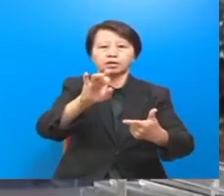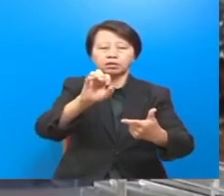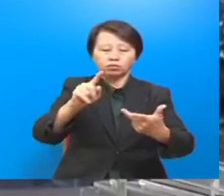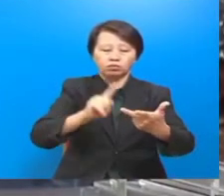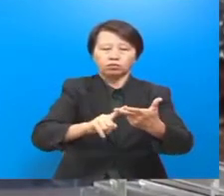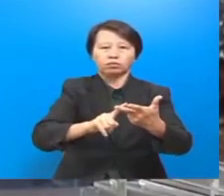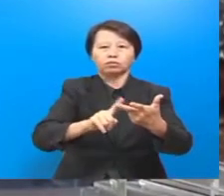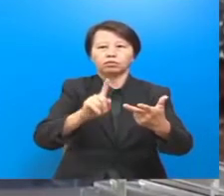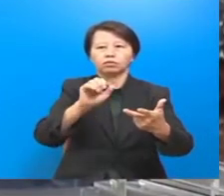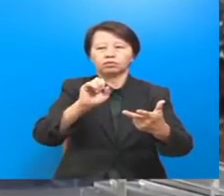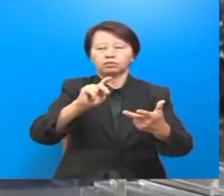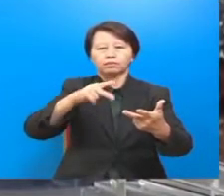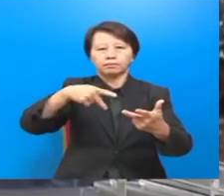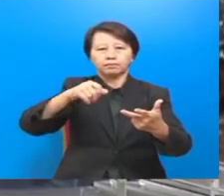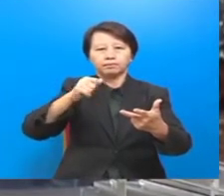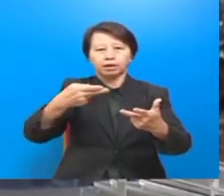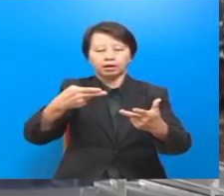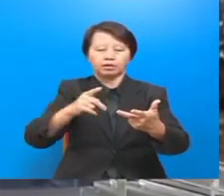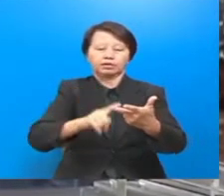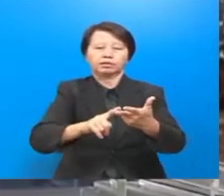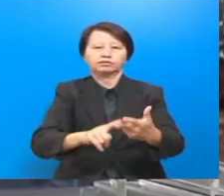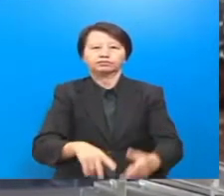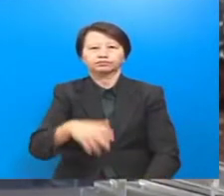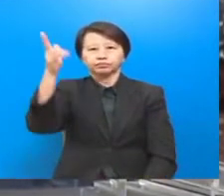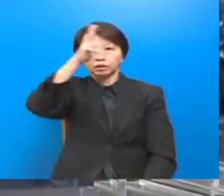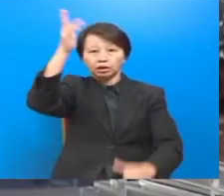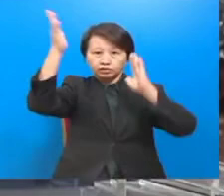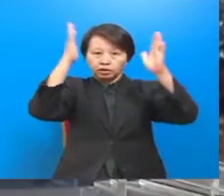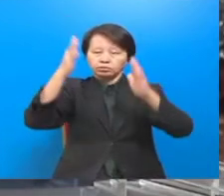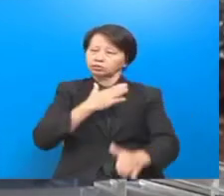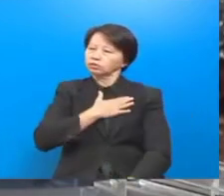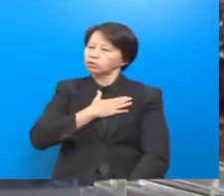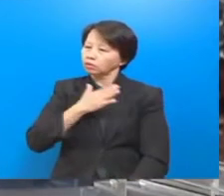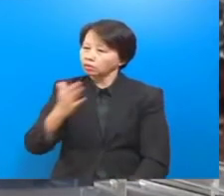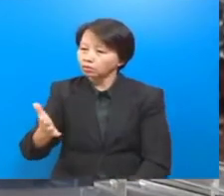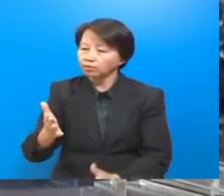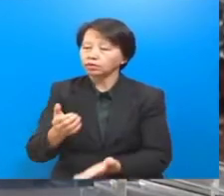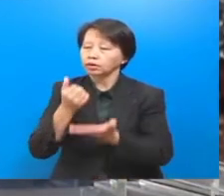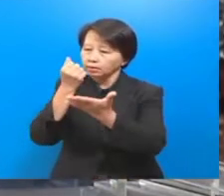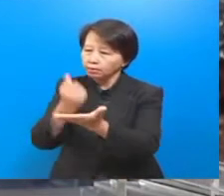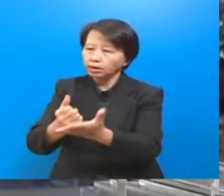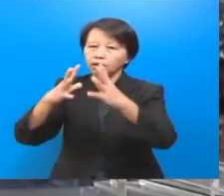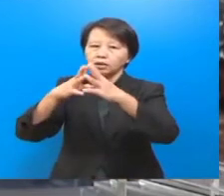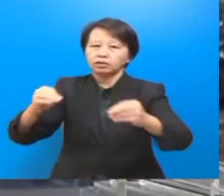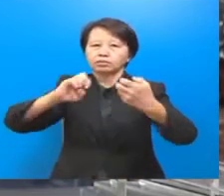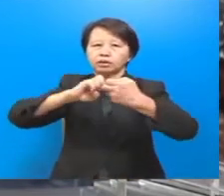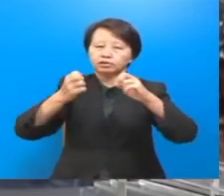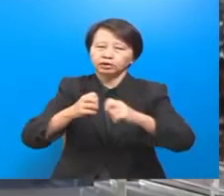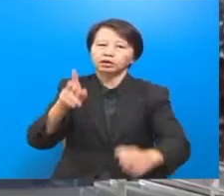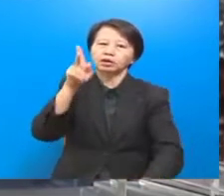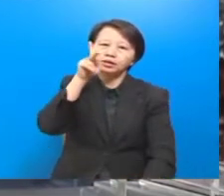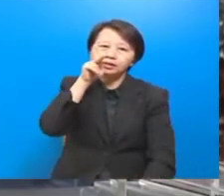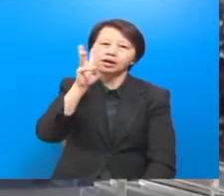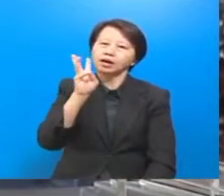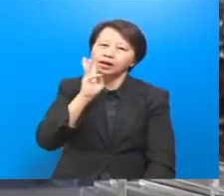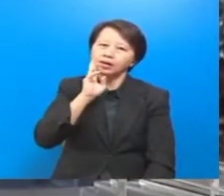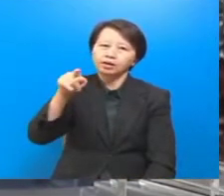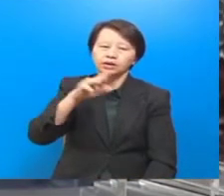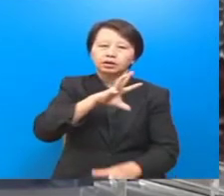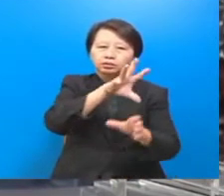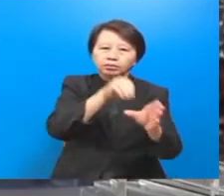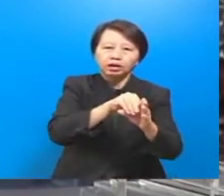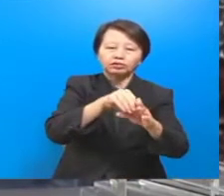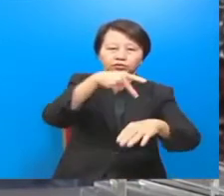tufah kerajaan persetujuan komite dalam membantu menyelesaikan masalah bakal lain negeri kedah termasuk